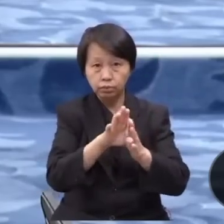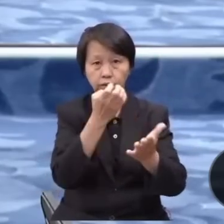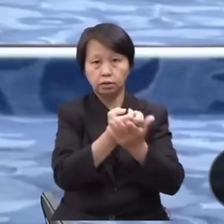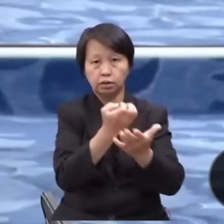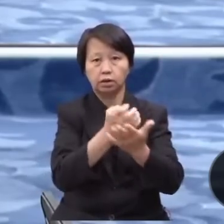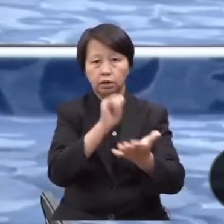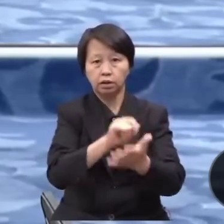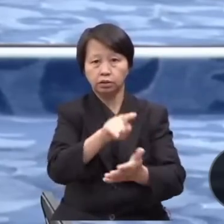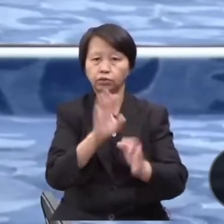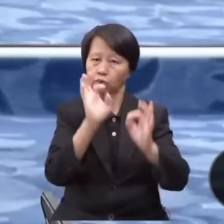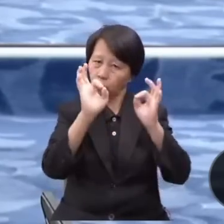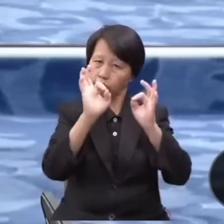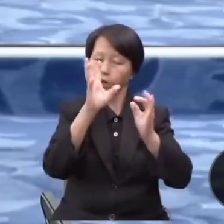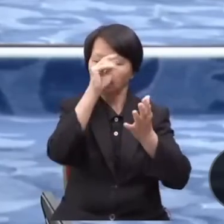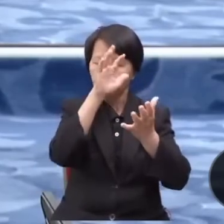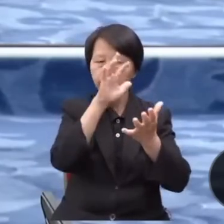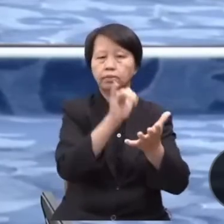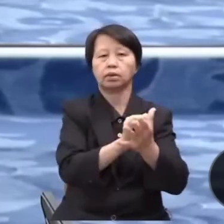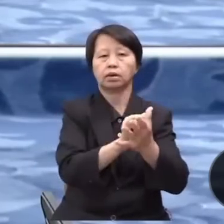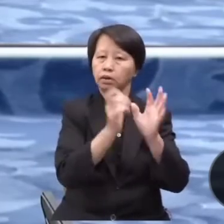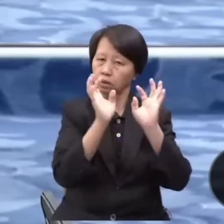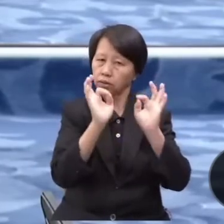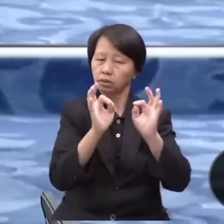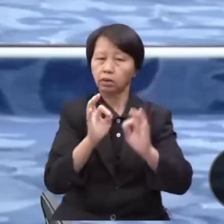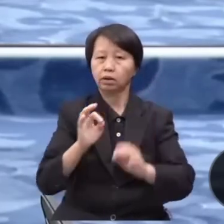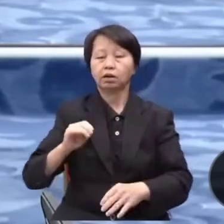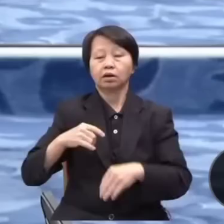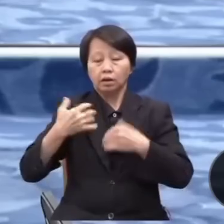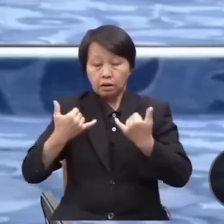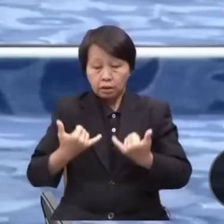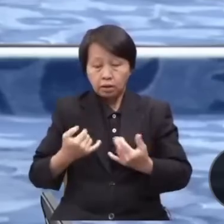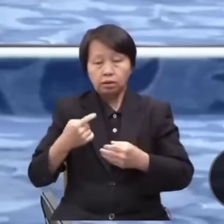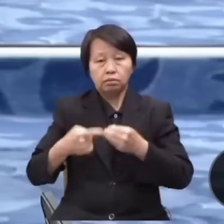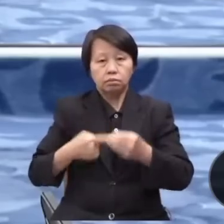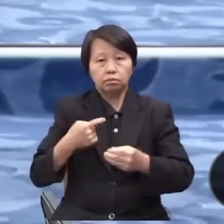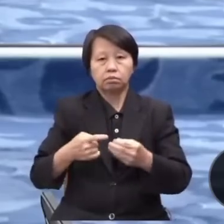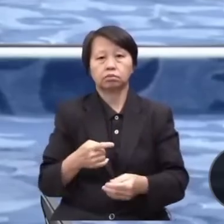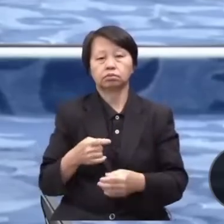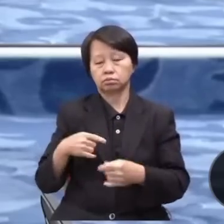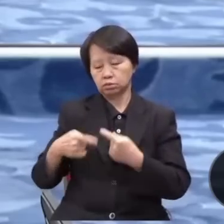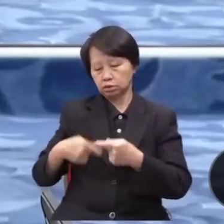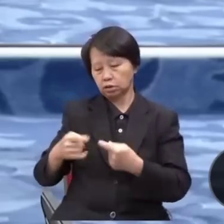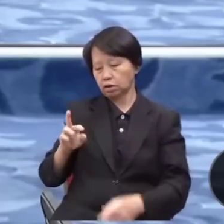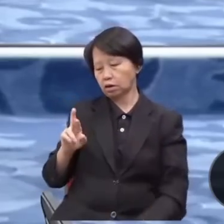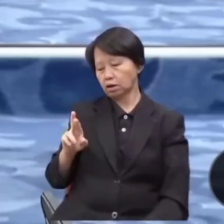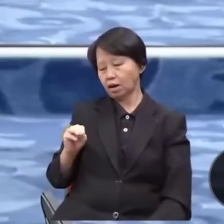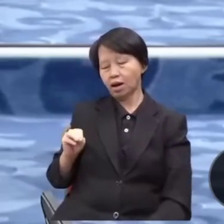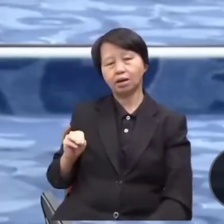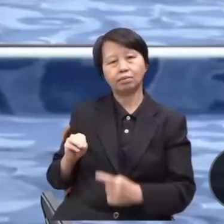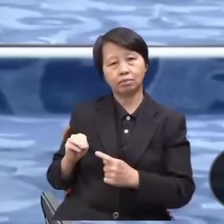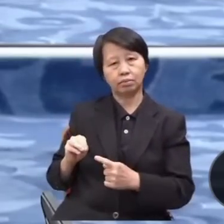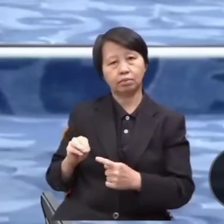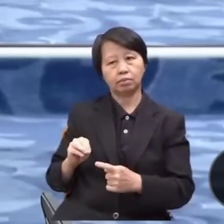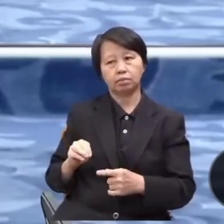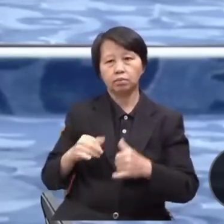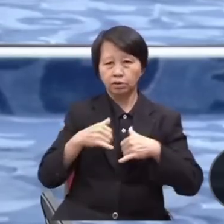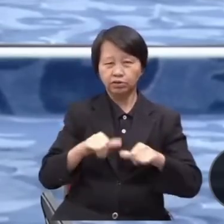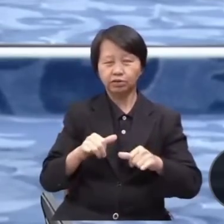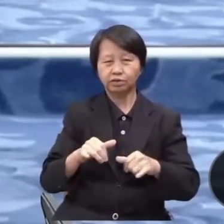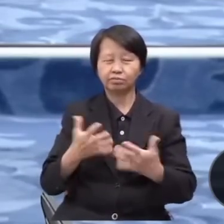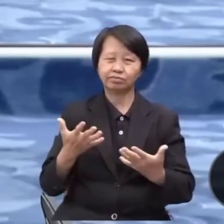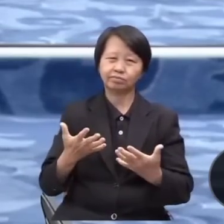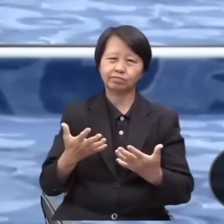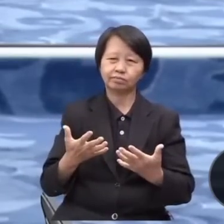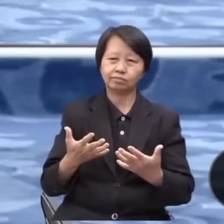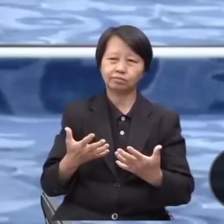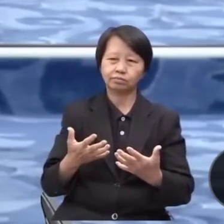ekonomi itu meyakinkan. Soalnya ialah kedudukan nilai ringgit yang juga masih terikat